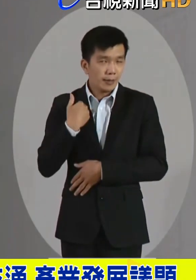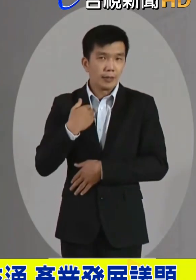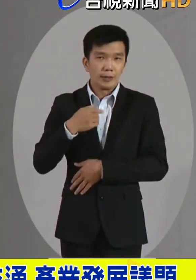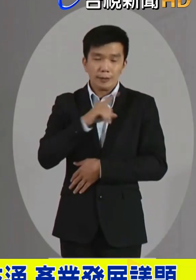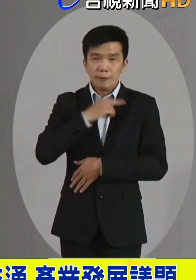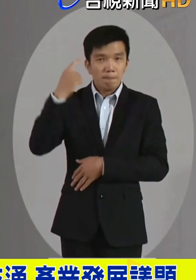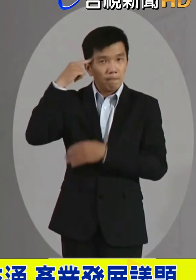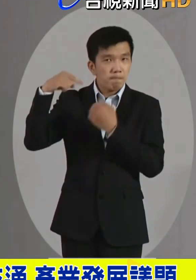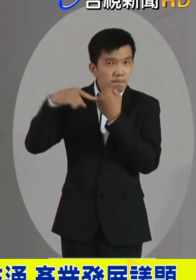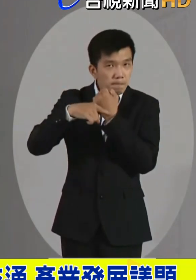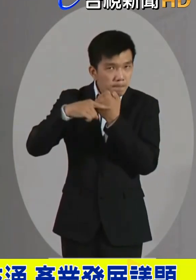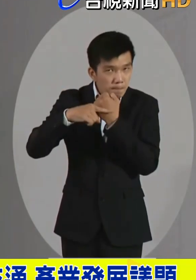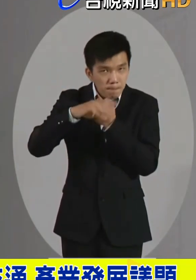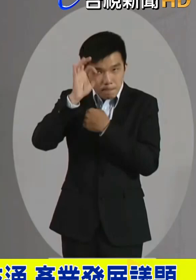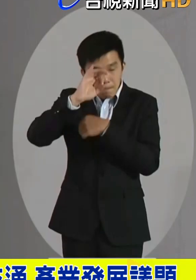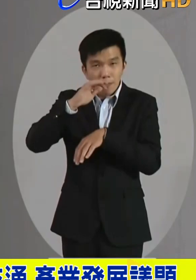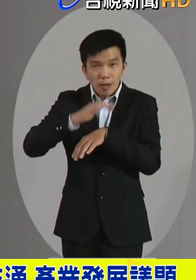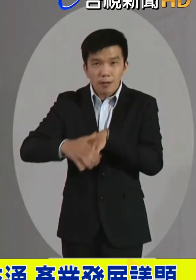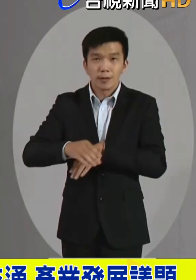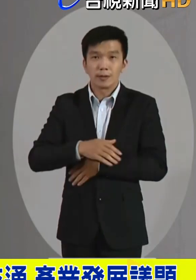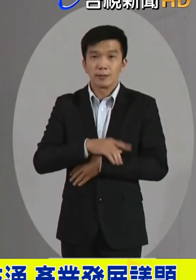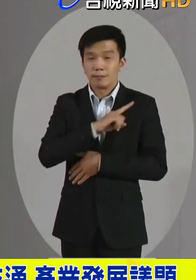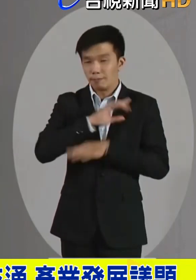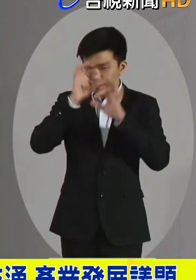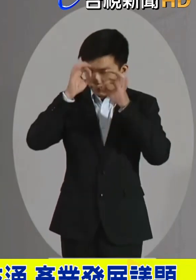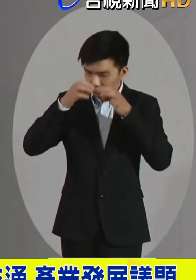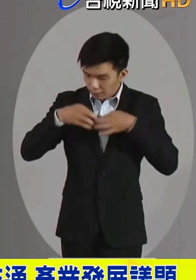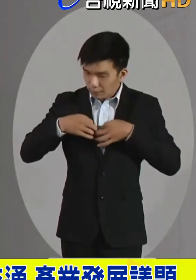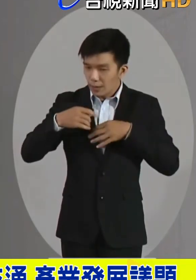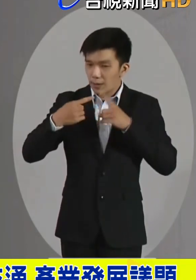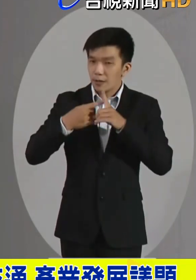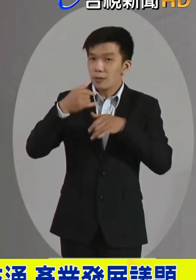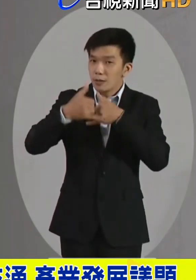具的能力，解答自己人生未来的能力。